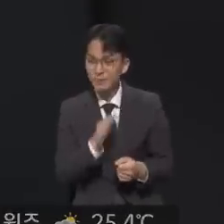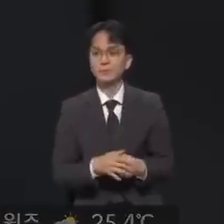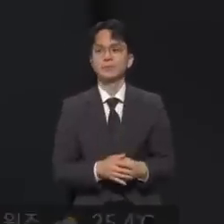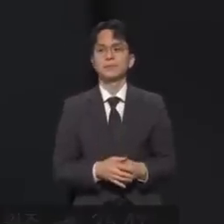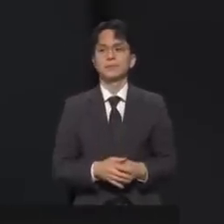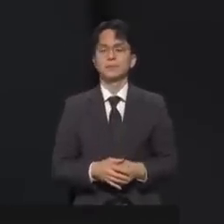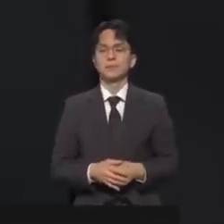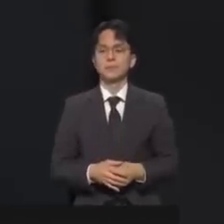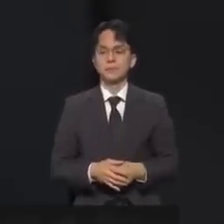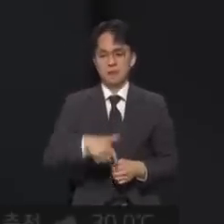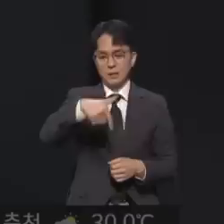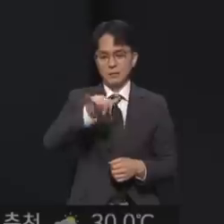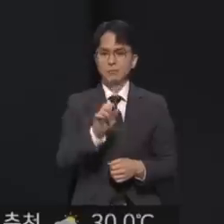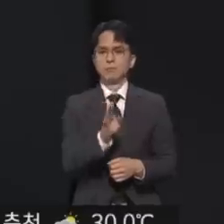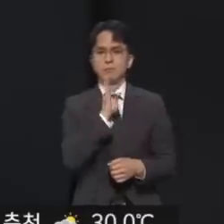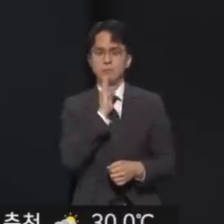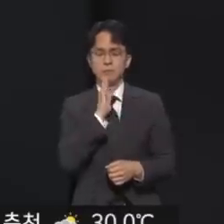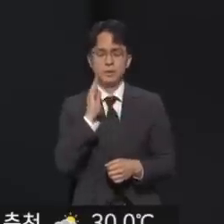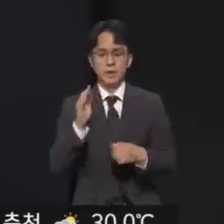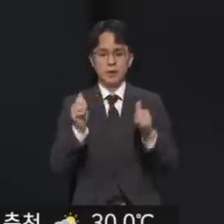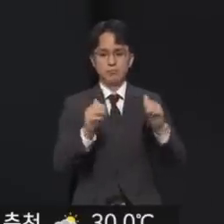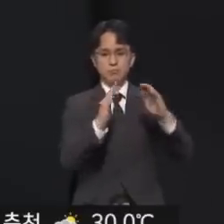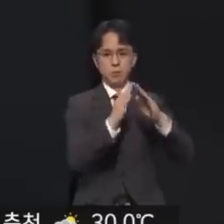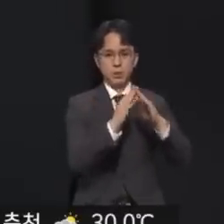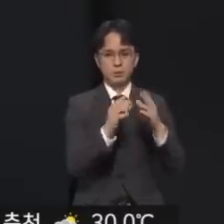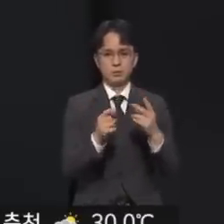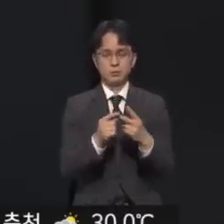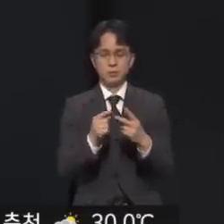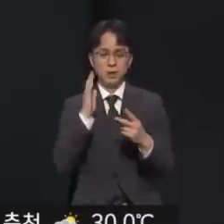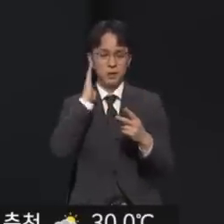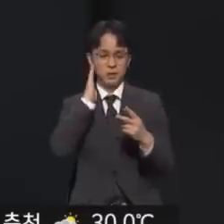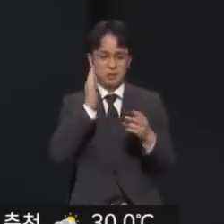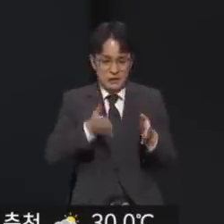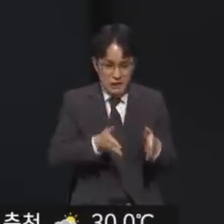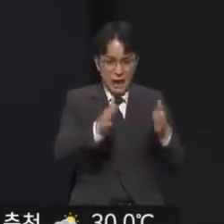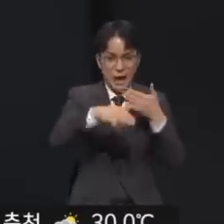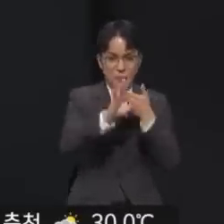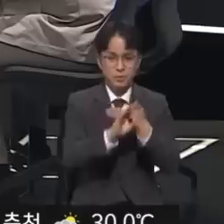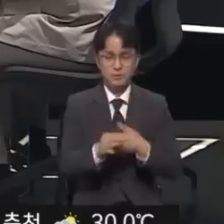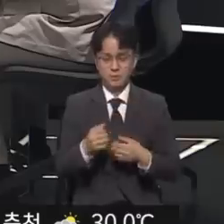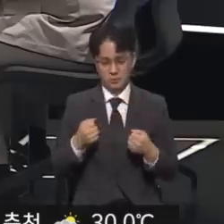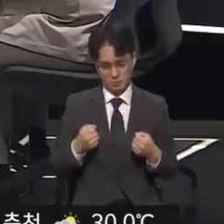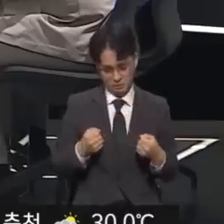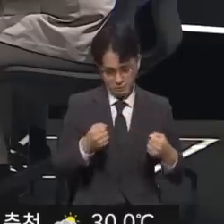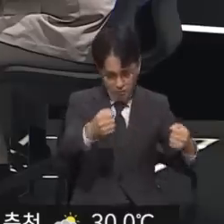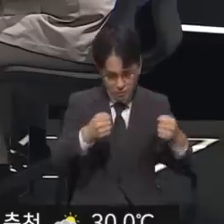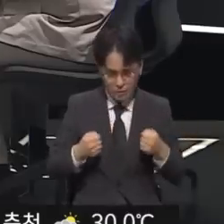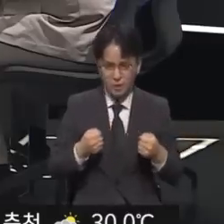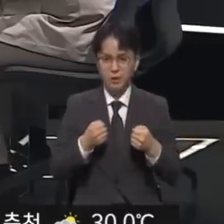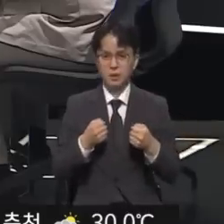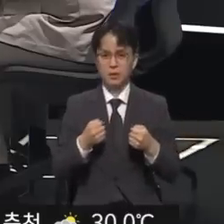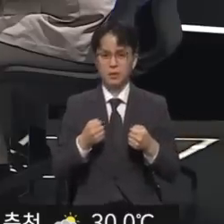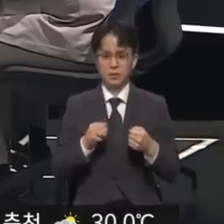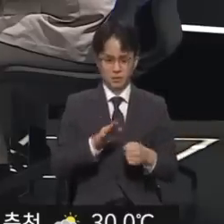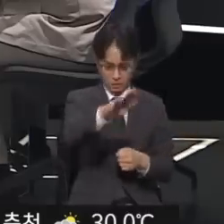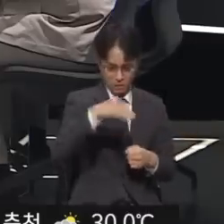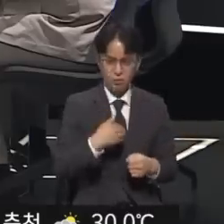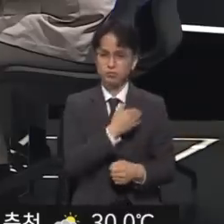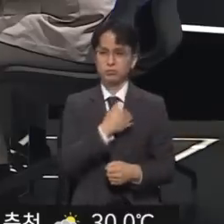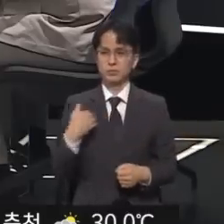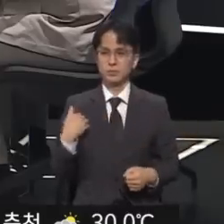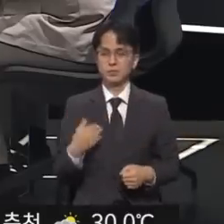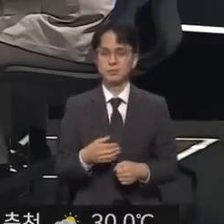대검찰청 을 지나가는 길이 열려 있기 때문에 충분히 알 수 있었어 법조 담당 기자들 쭉 갈 테지만 5 5 법원